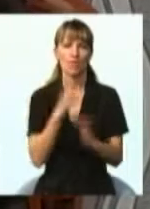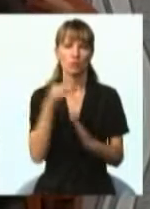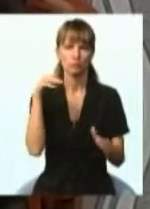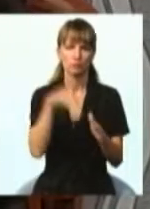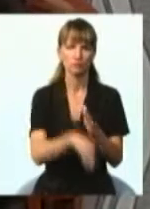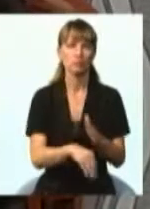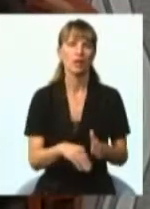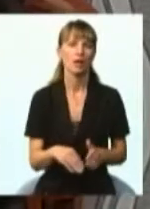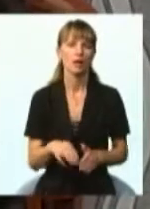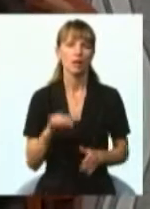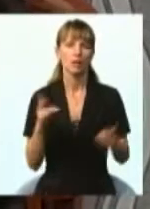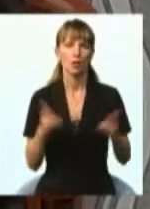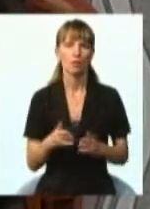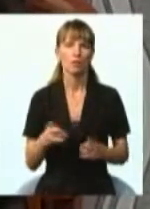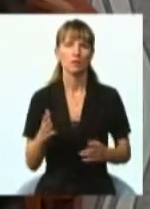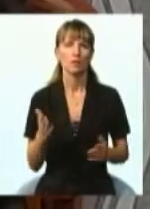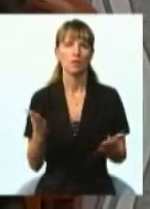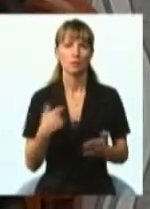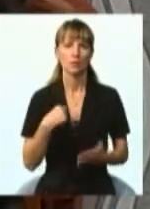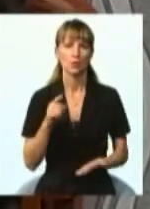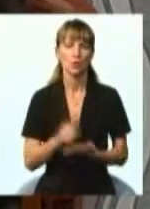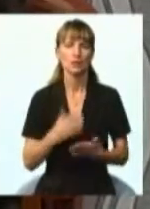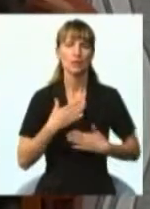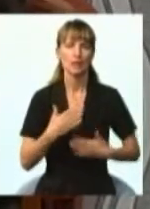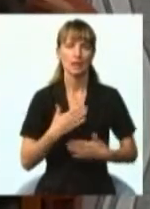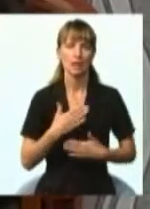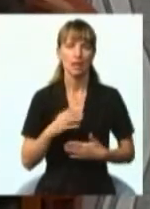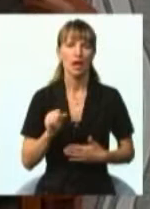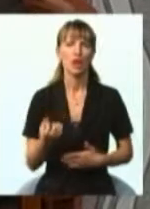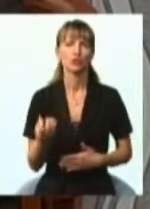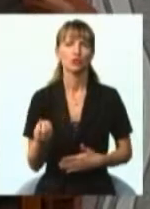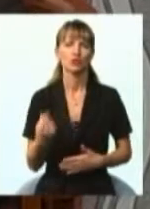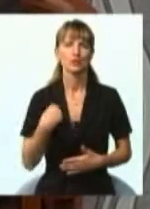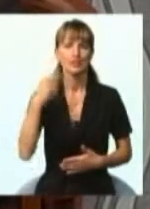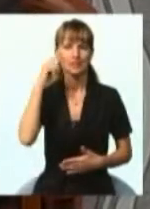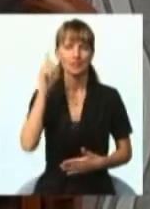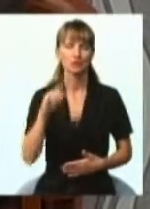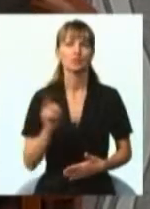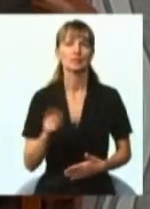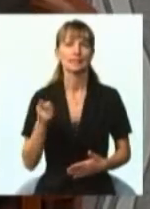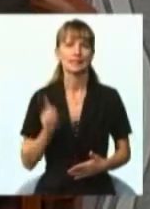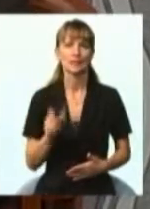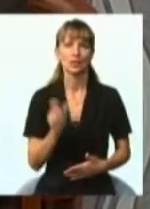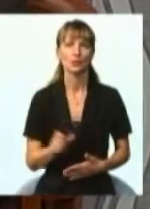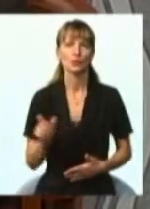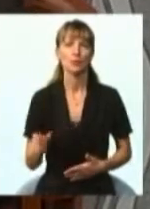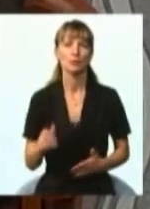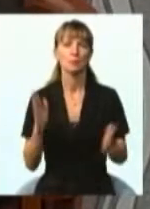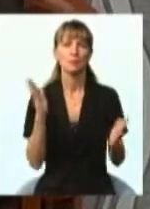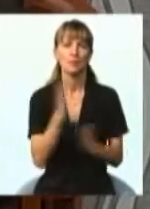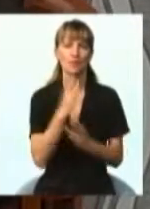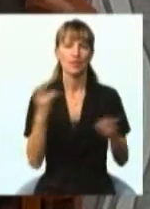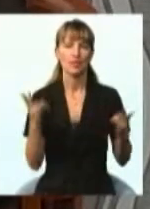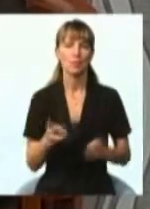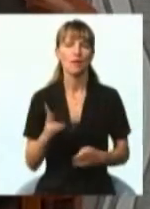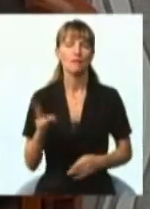з необхідним тим повітрям, яким ми маємо дихати. А от іще я знаю, що дійсно людям повітря воно